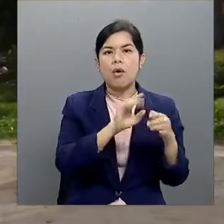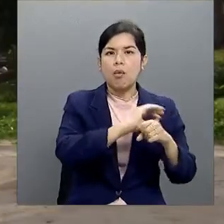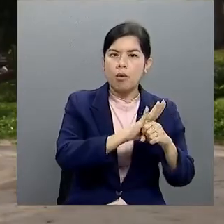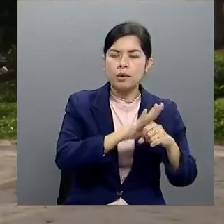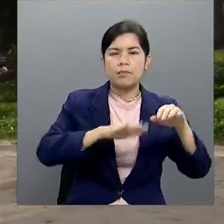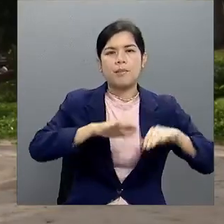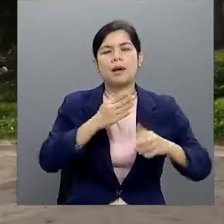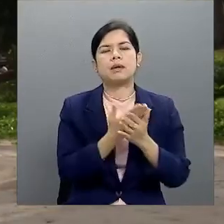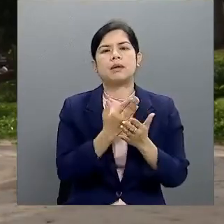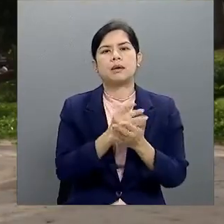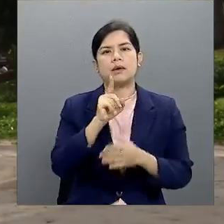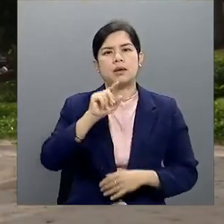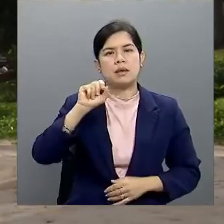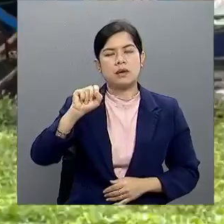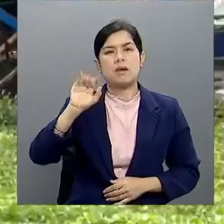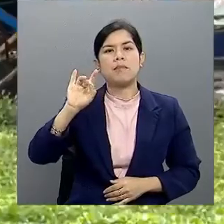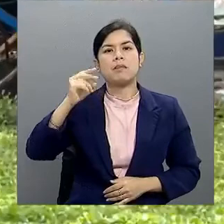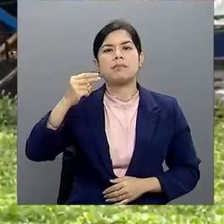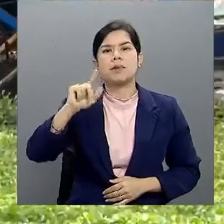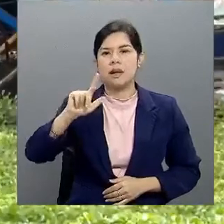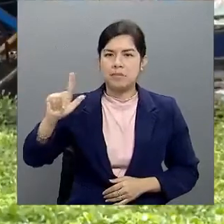แสนแปดหมื่นล้านบาทค่ะ